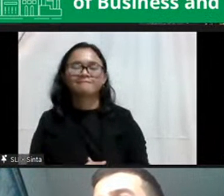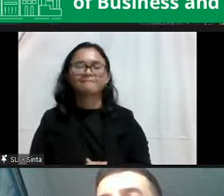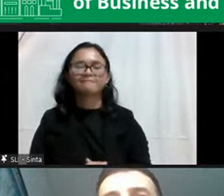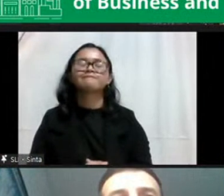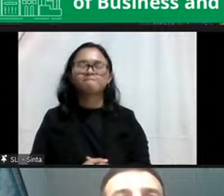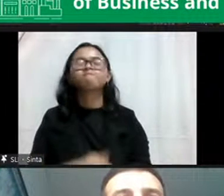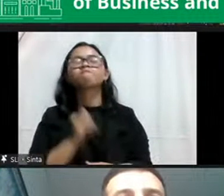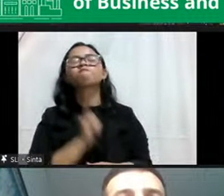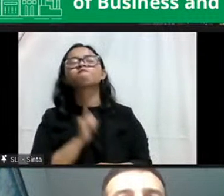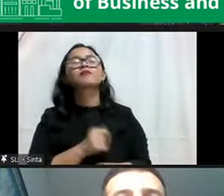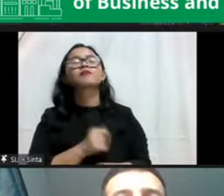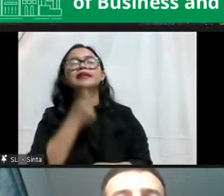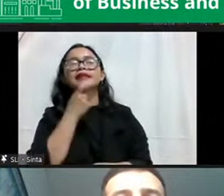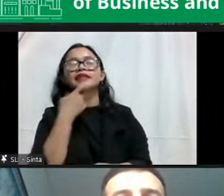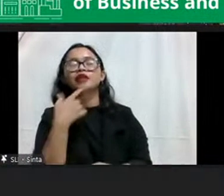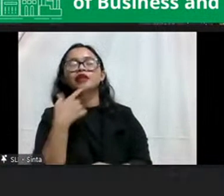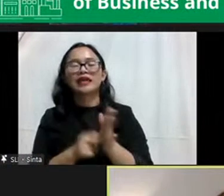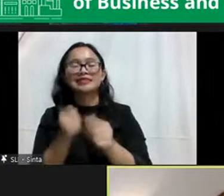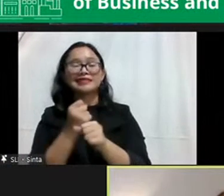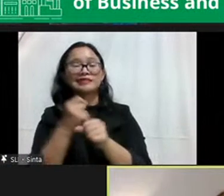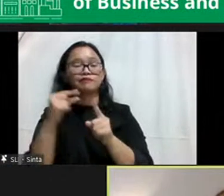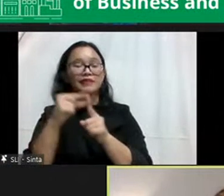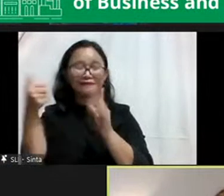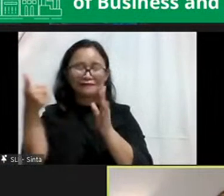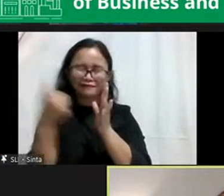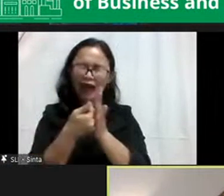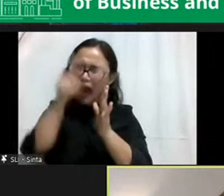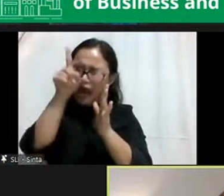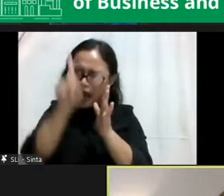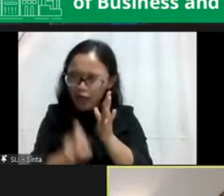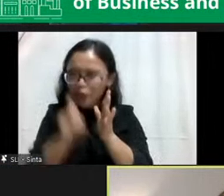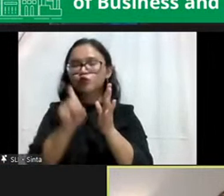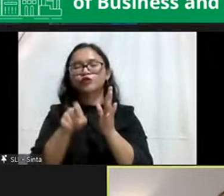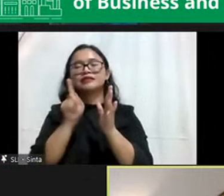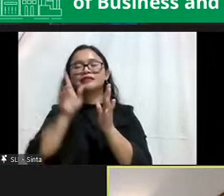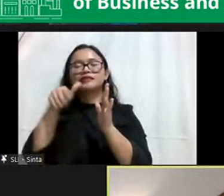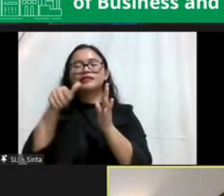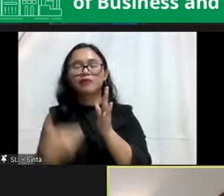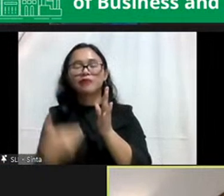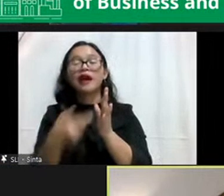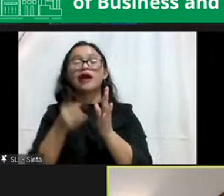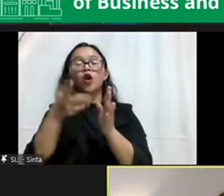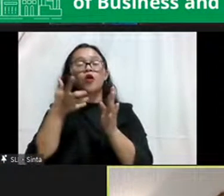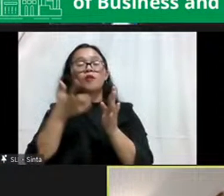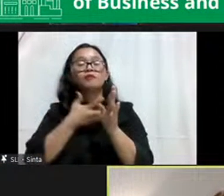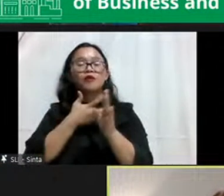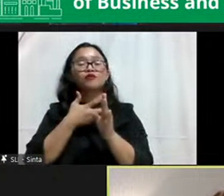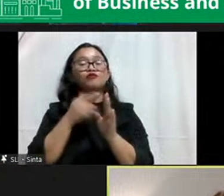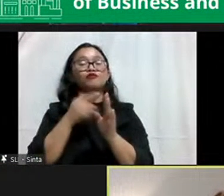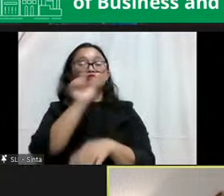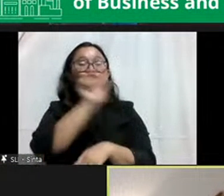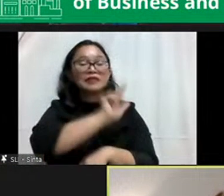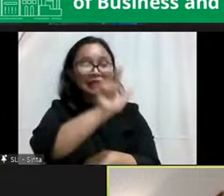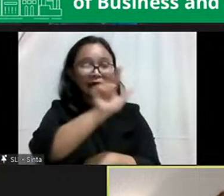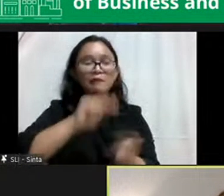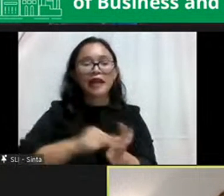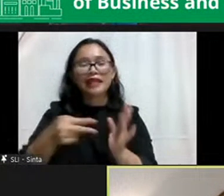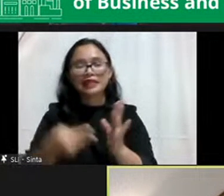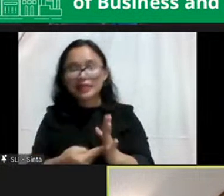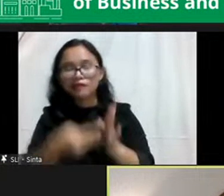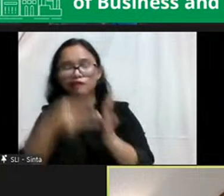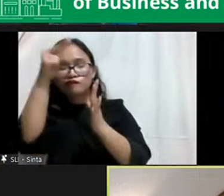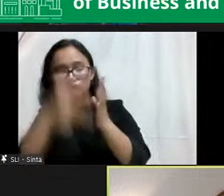kepatuhan terhadap unungp menjadi salah satu persyaratan dalam kegiatan ee peminjaman bagi klien kami